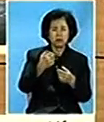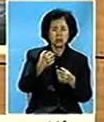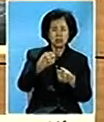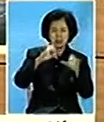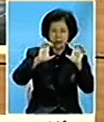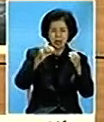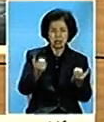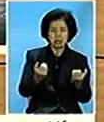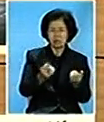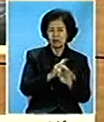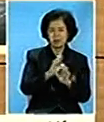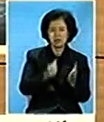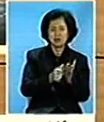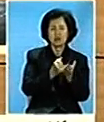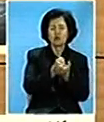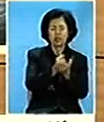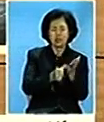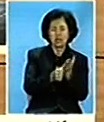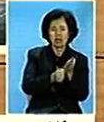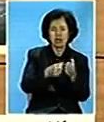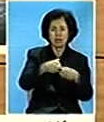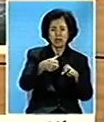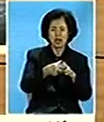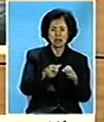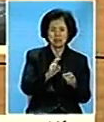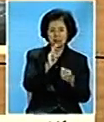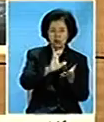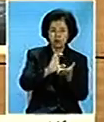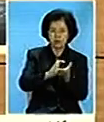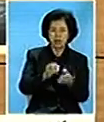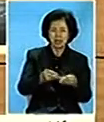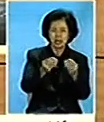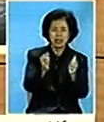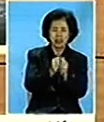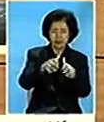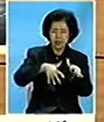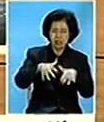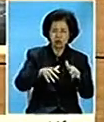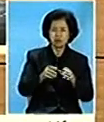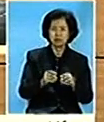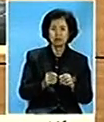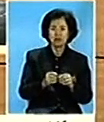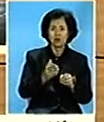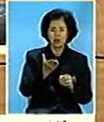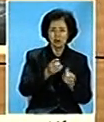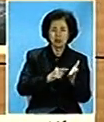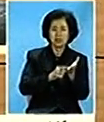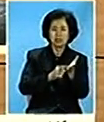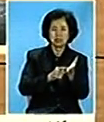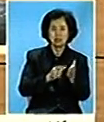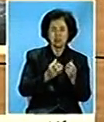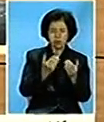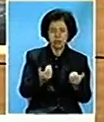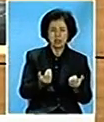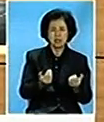ก้ไขเรื่องชีวิตและความเป็นอยู่ด้วยใช้งบประมาณอย่างเป็นธรรมให้กับประชาชนในหลายประการผมอยากจะขอนำเสนอต่อรัฐบาลในวันนี้